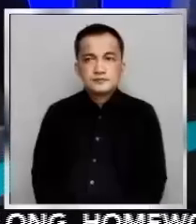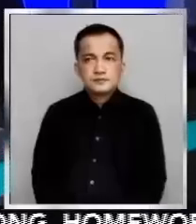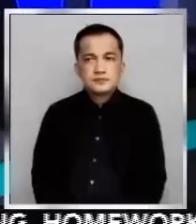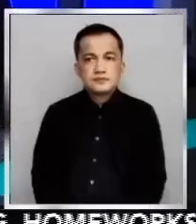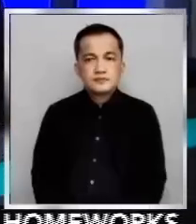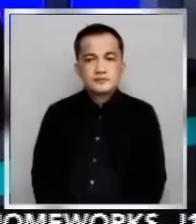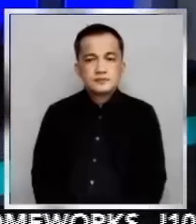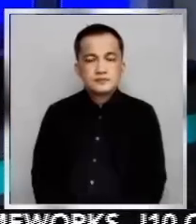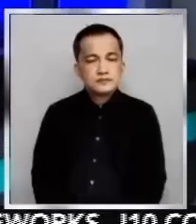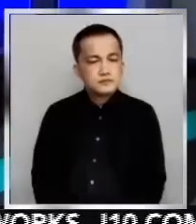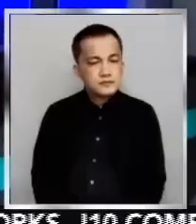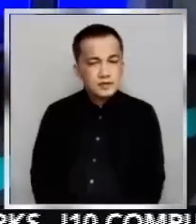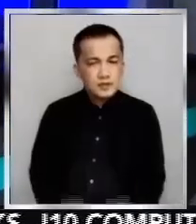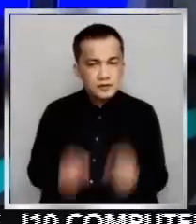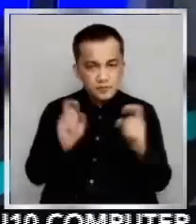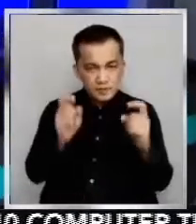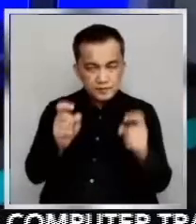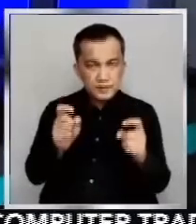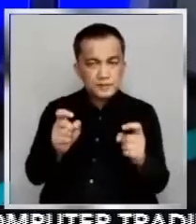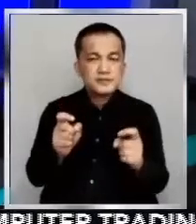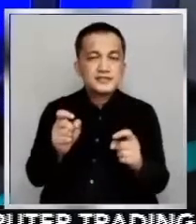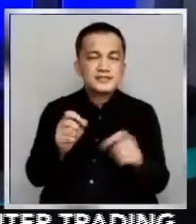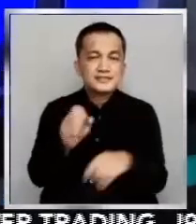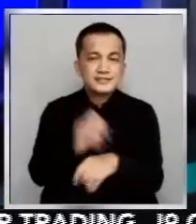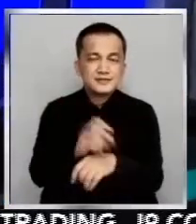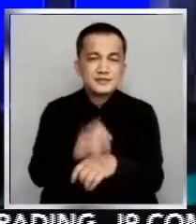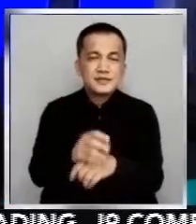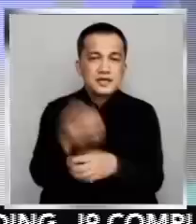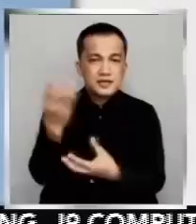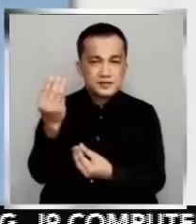Mabilis na tikan tayo para updated sa showbiz happenings.